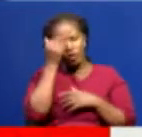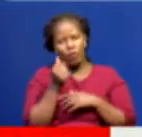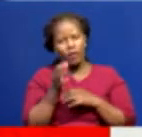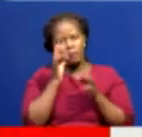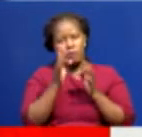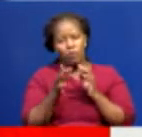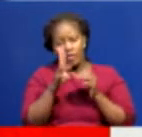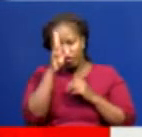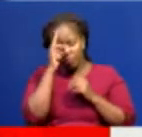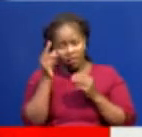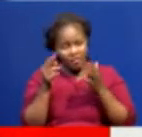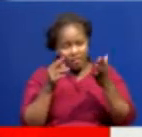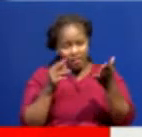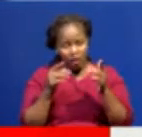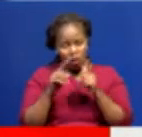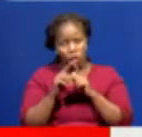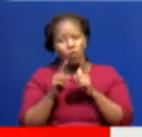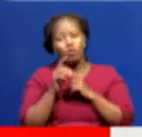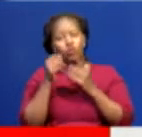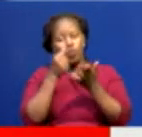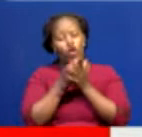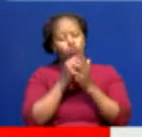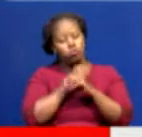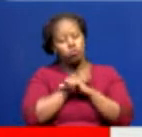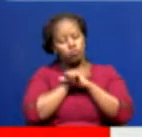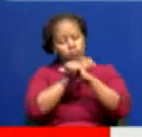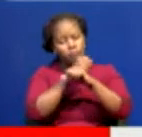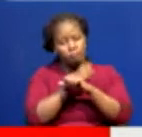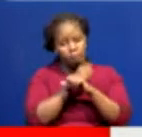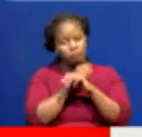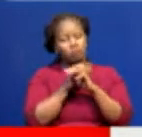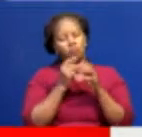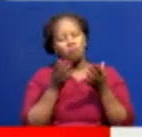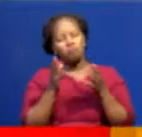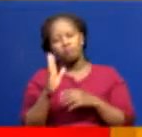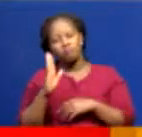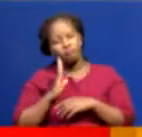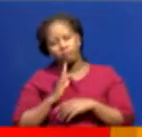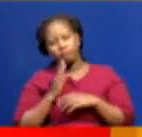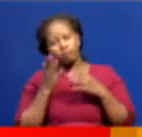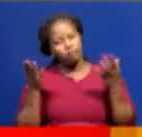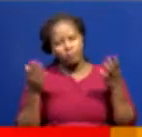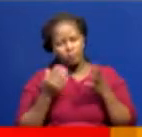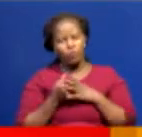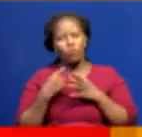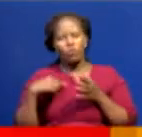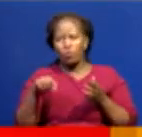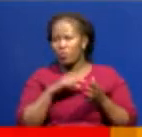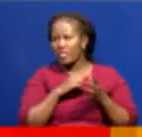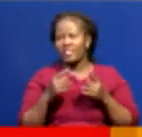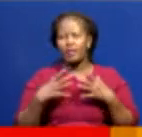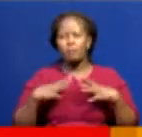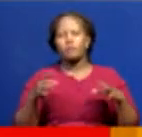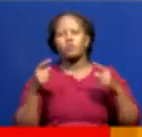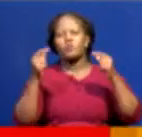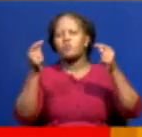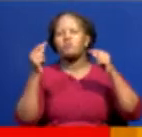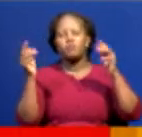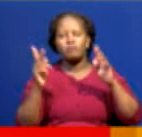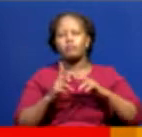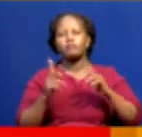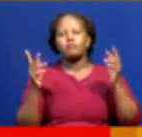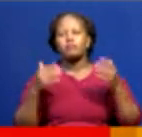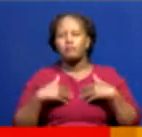polisi watakuwa pale na kutusaidia kulinda maslahi yetu na usalama wetu, sisi kama waandamanaji tutadumisha